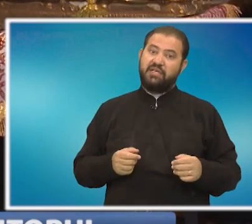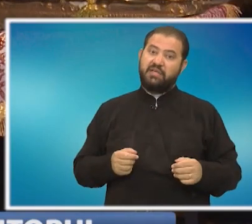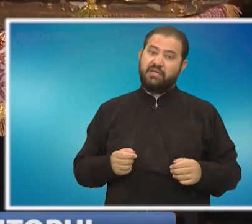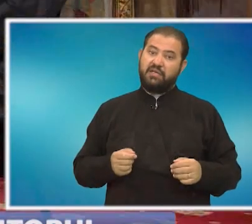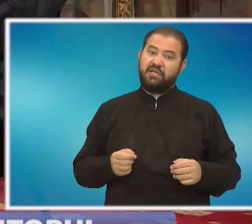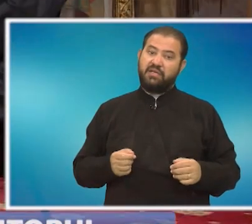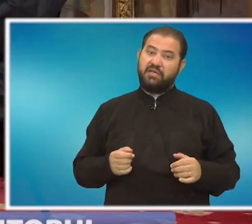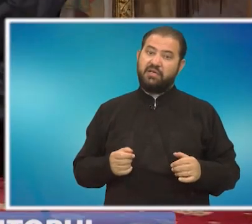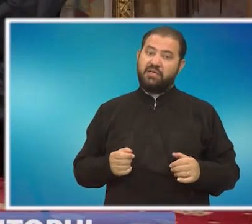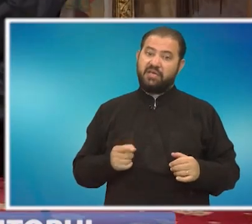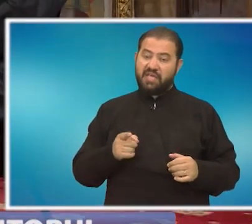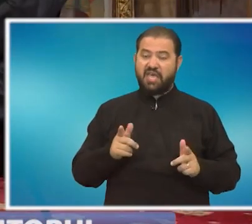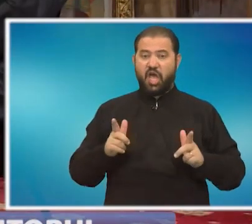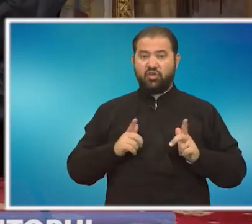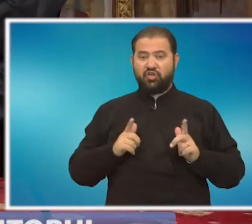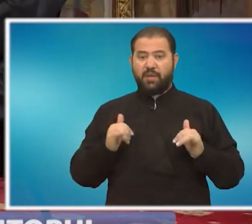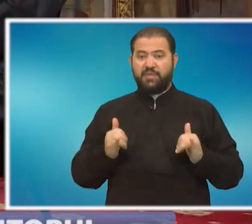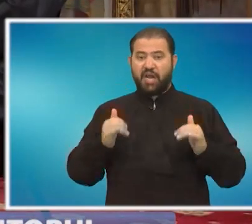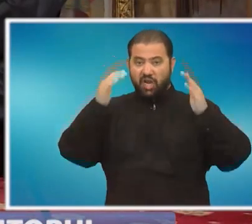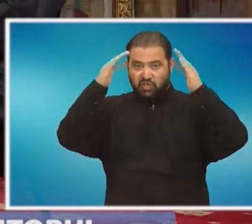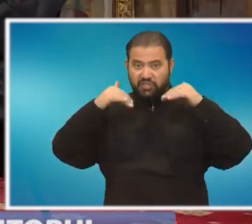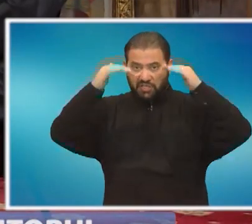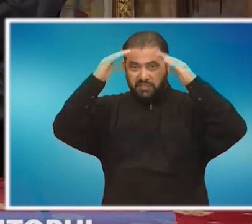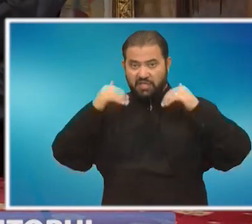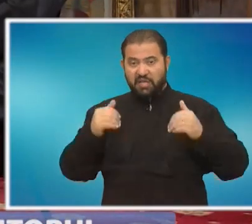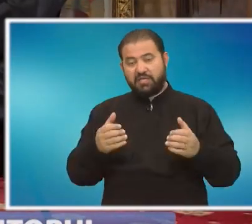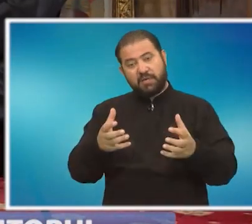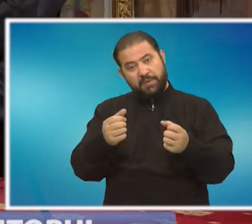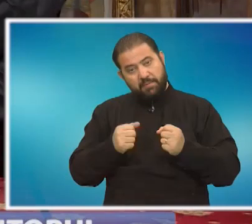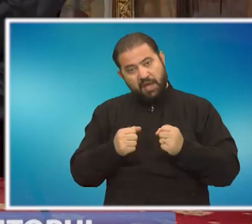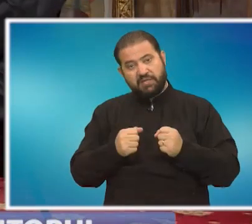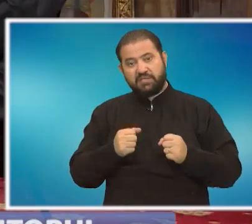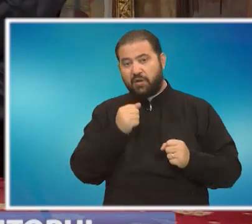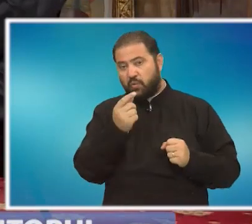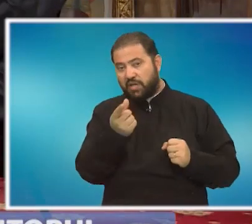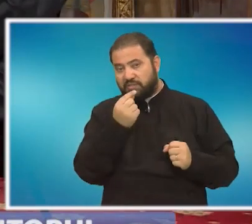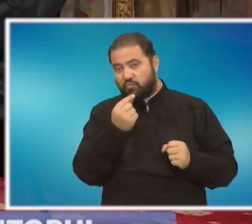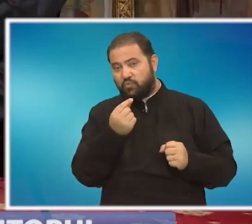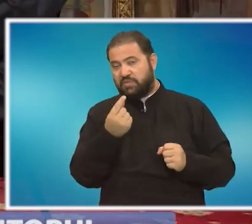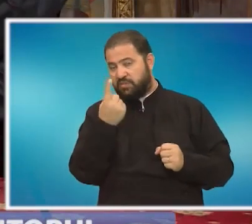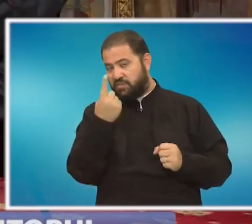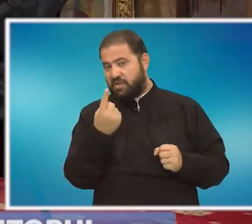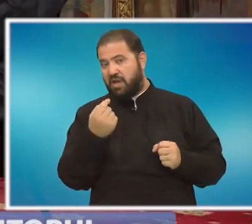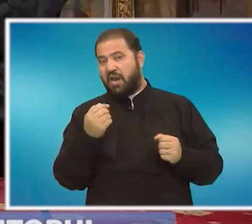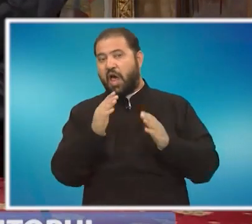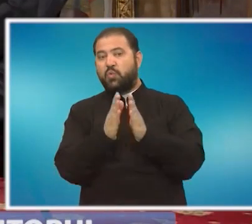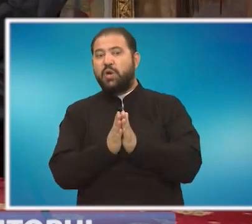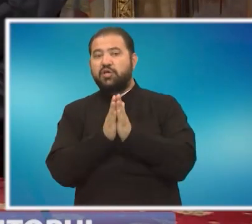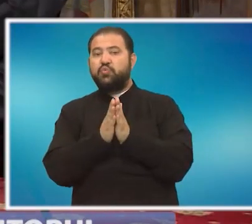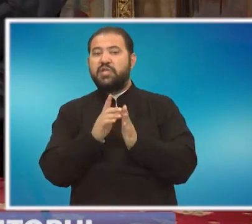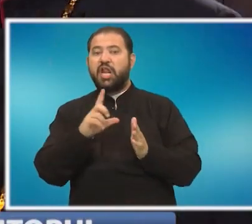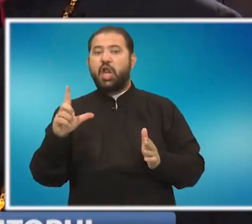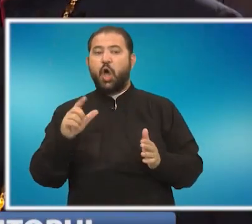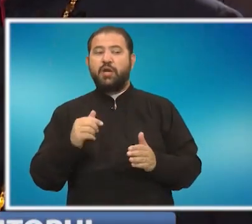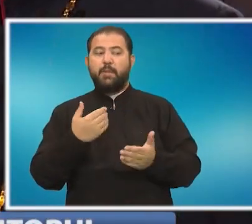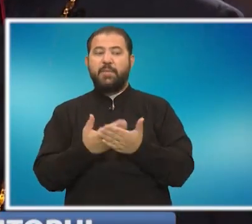speranța lor este ca în aceste zile să obțină un răspuns favorabil la